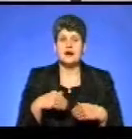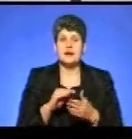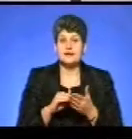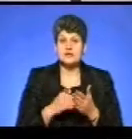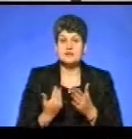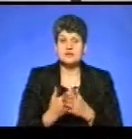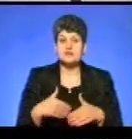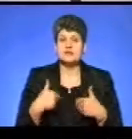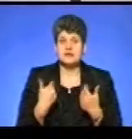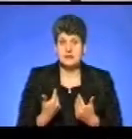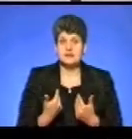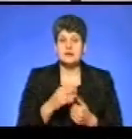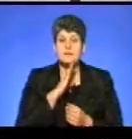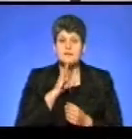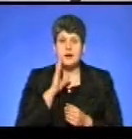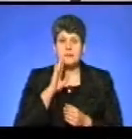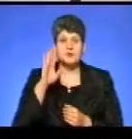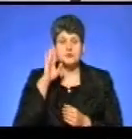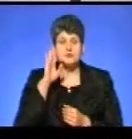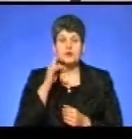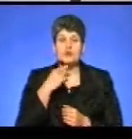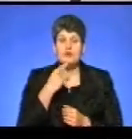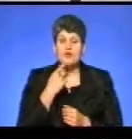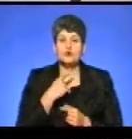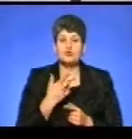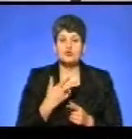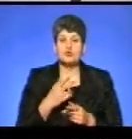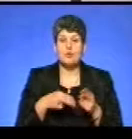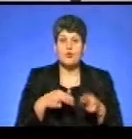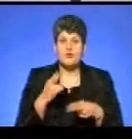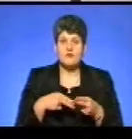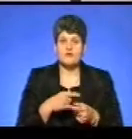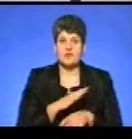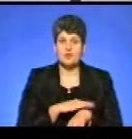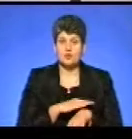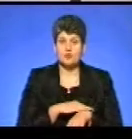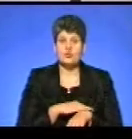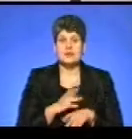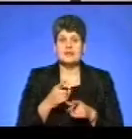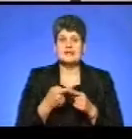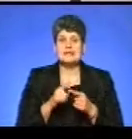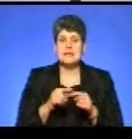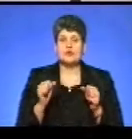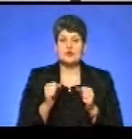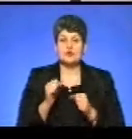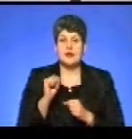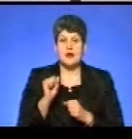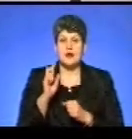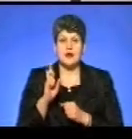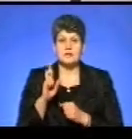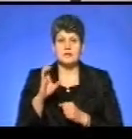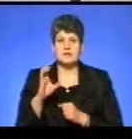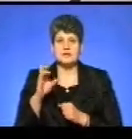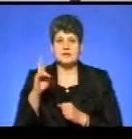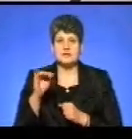хлопчика Індіра Белей і розповіла, що синові через ускладнення прооперували руку. Діагноз – холодний абсцес. Сьогодні поставили ще